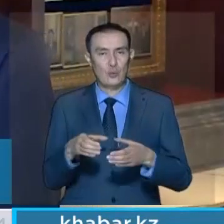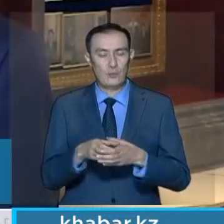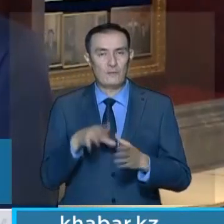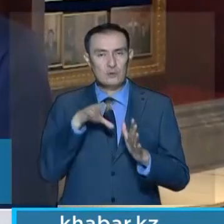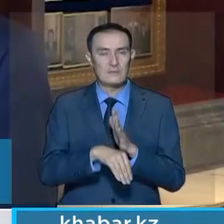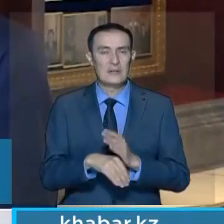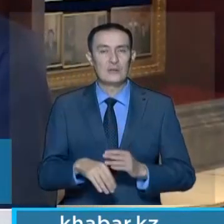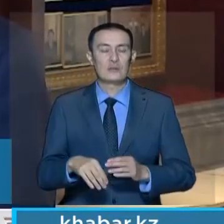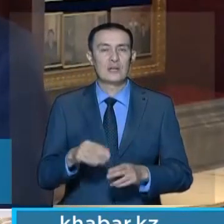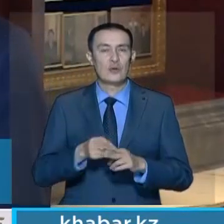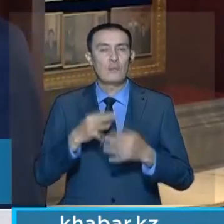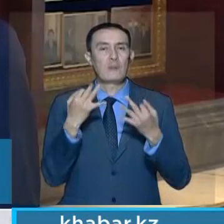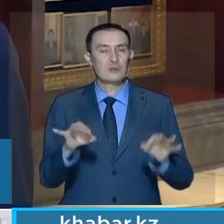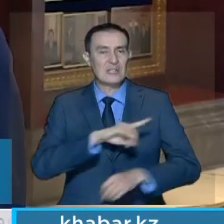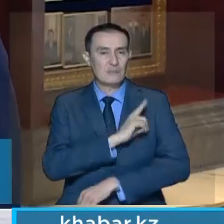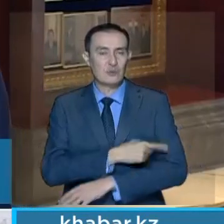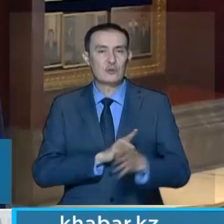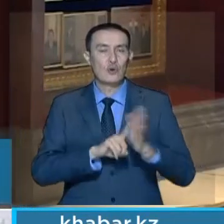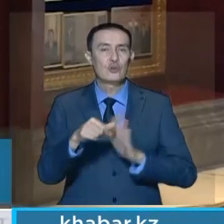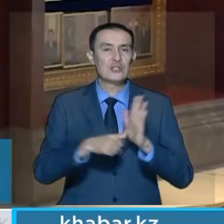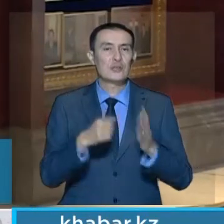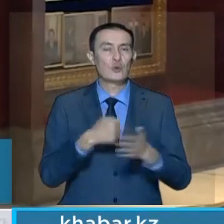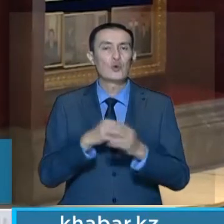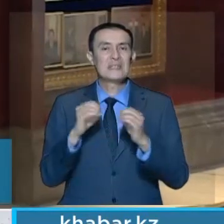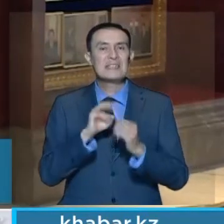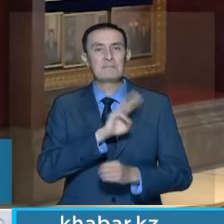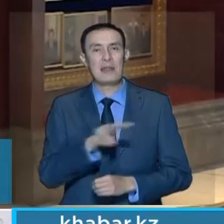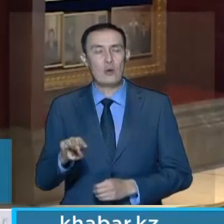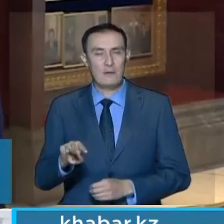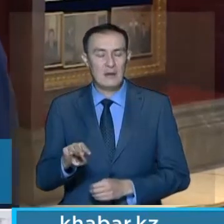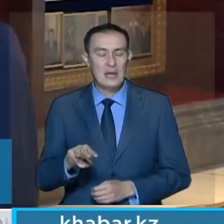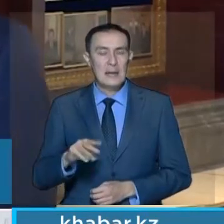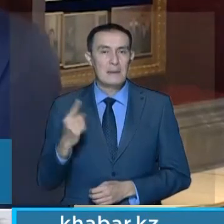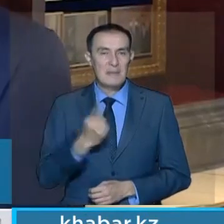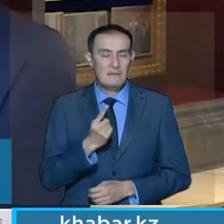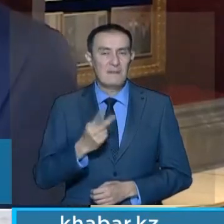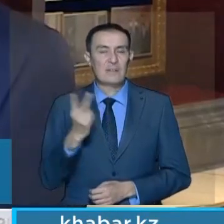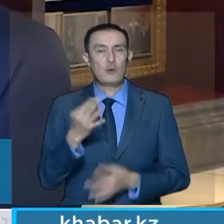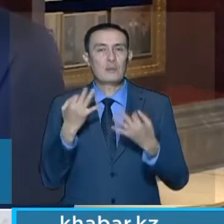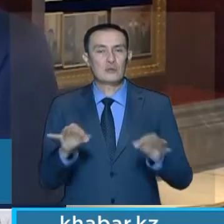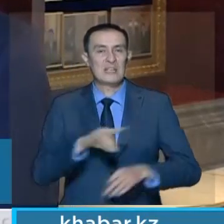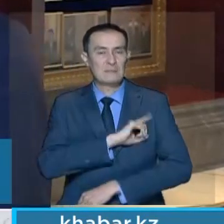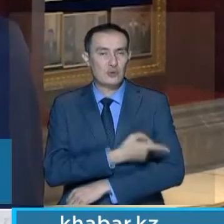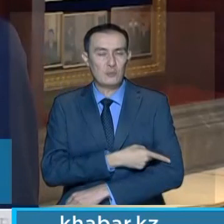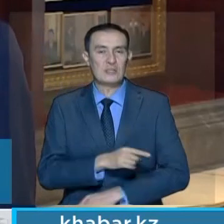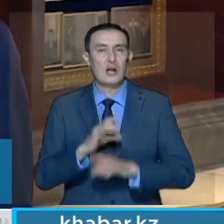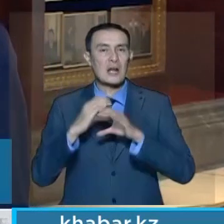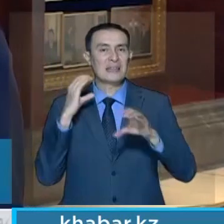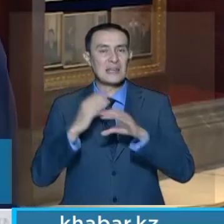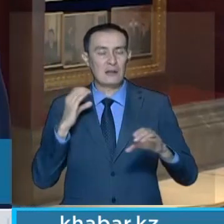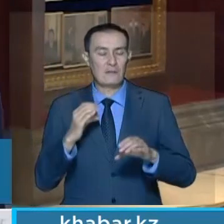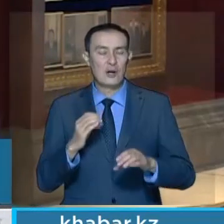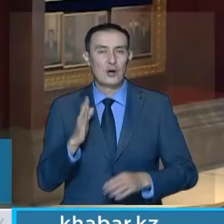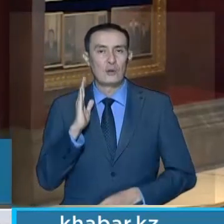его довести пропускную способность от 6 до 10 миллионов, это первое. Второе, его пропускная способность именно контейнерных перевозок